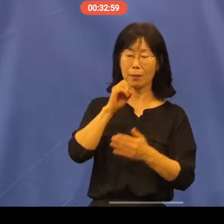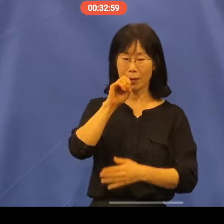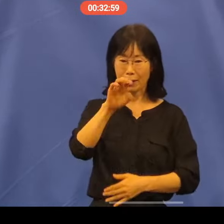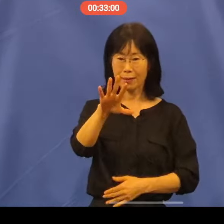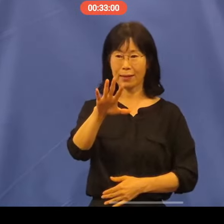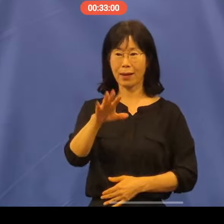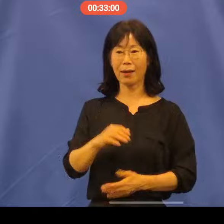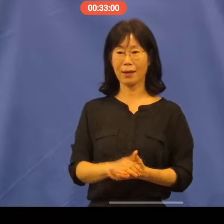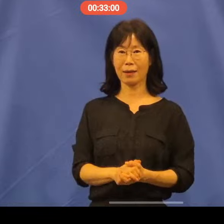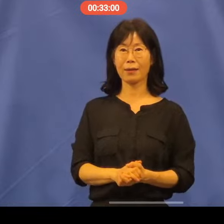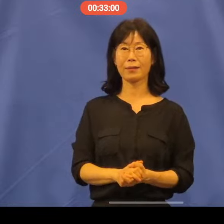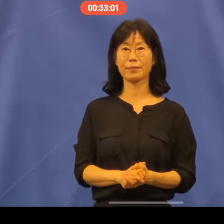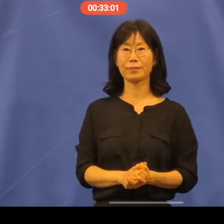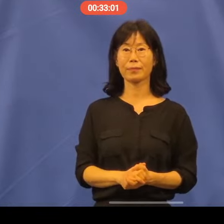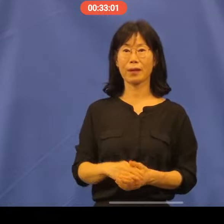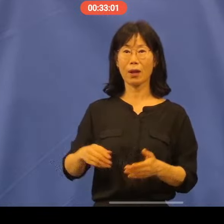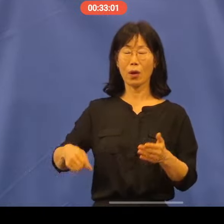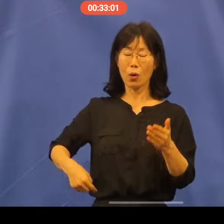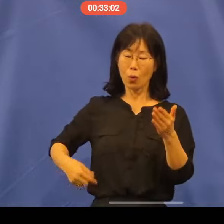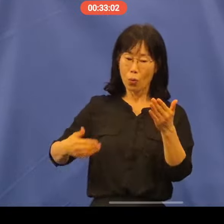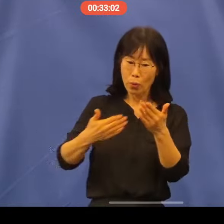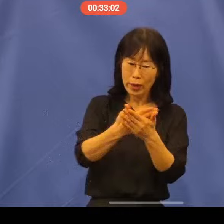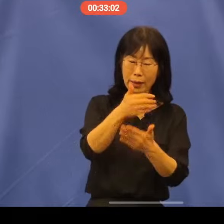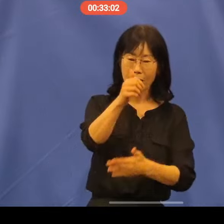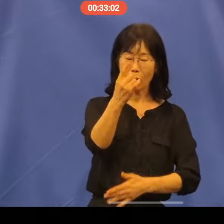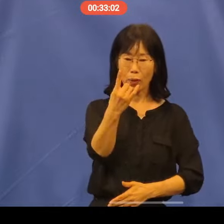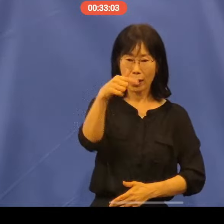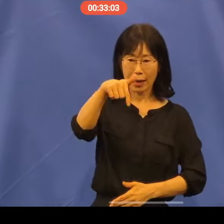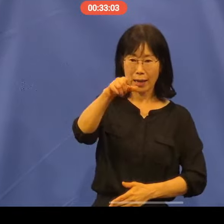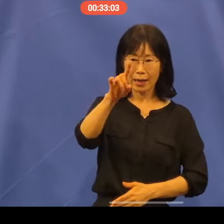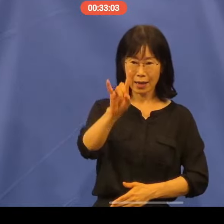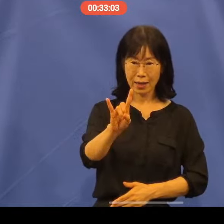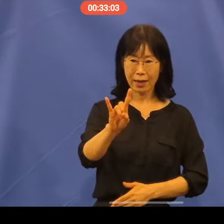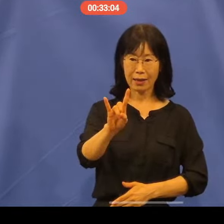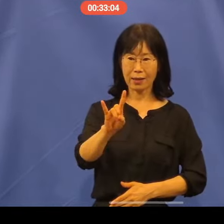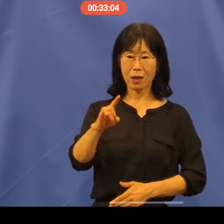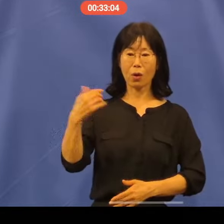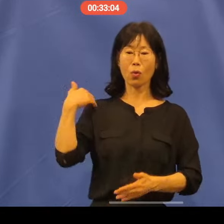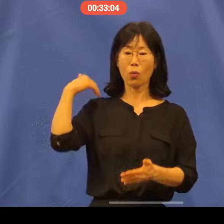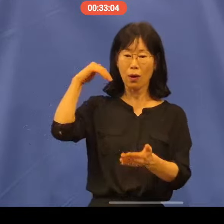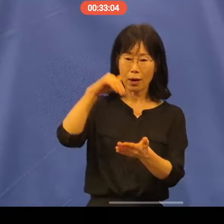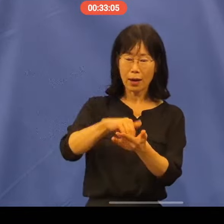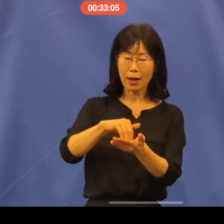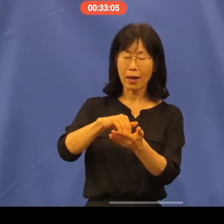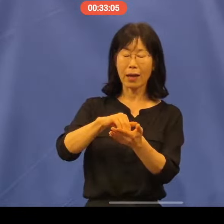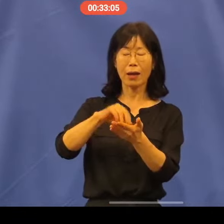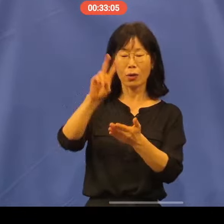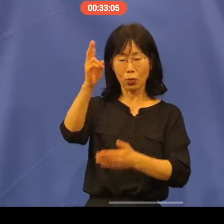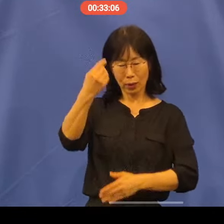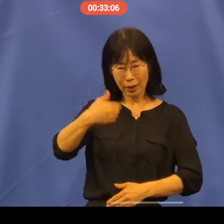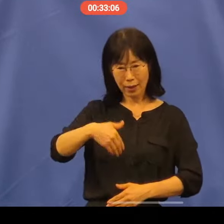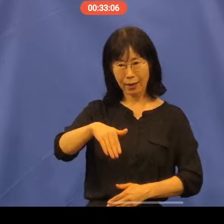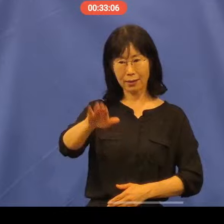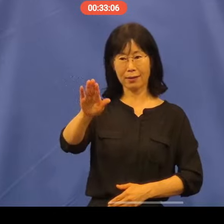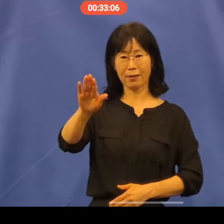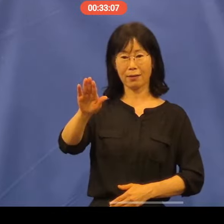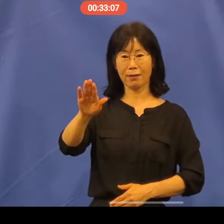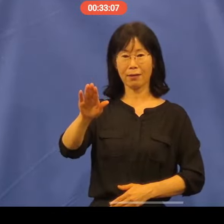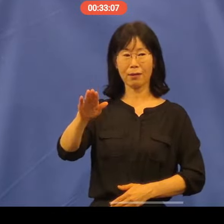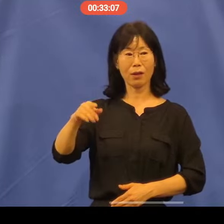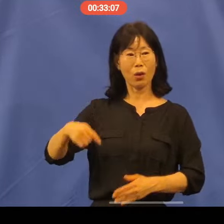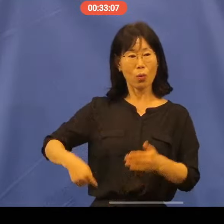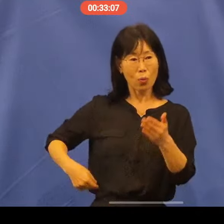뭐예요? 본래 돌아가야 할 방향으로 돌이키는 거거든요. 여러분, 회개를요 하면 할수록 회개는 더 깊어져요.